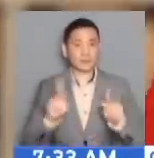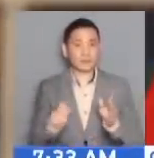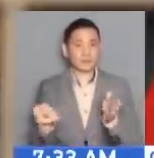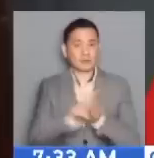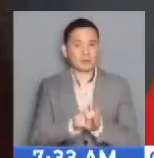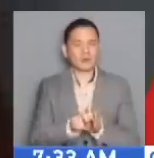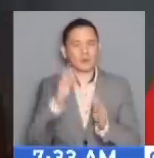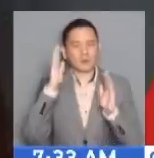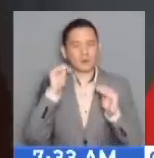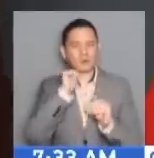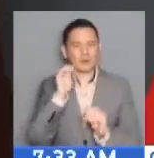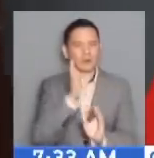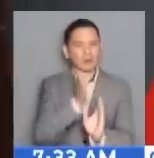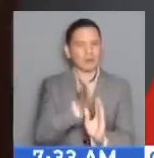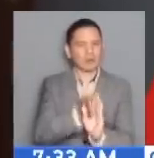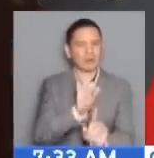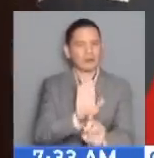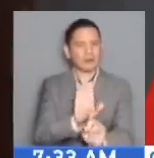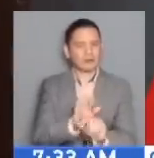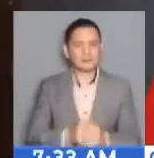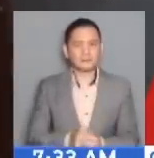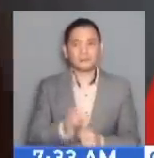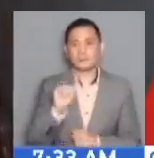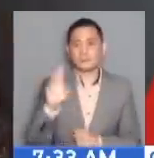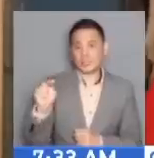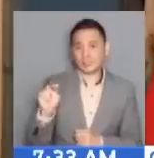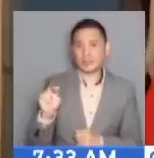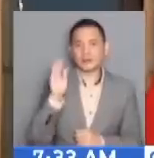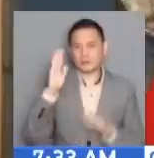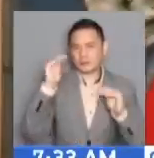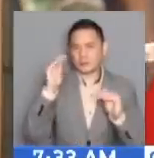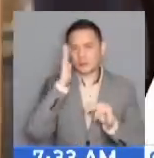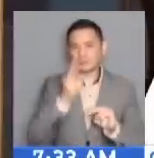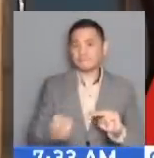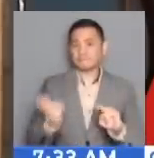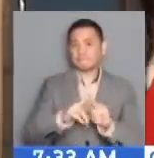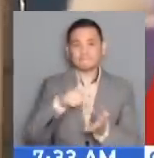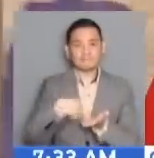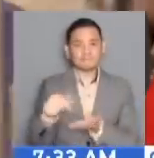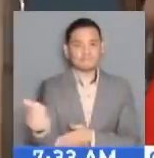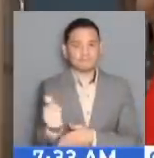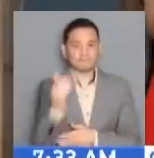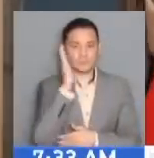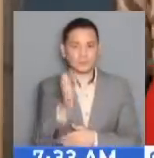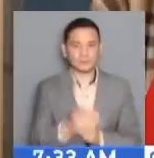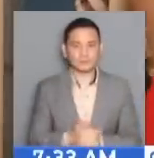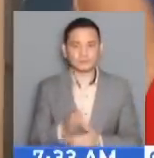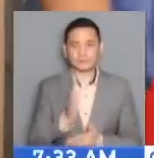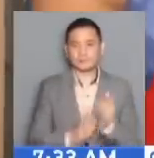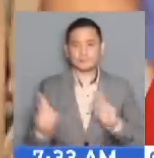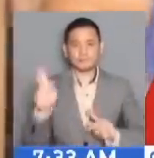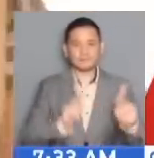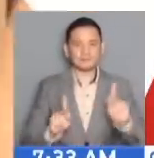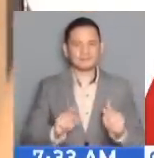tignan ng pamunuan ng MRT. Ngayon January kasi, inaasahan ng pagtaas ng pamasahe nito. Sabi ng ilan, mahirap kung sasabay pa ang taas singil